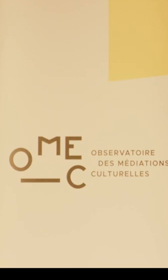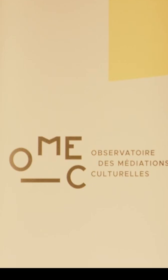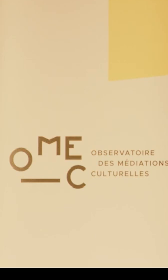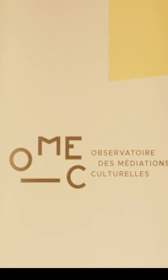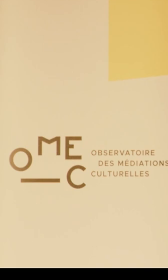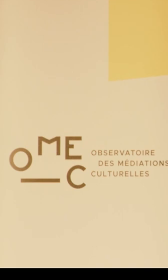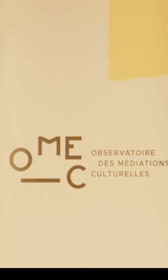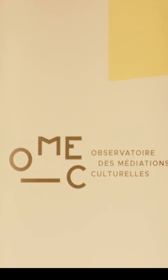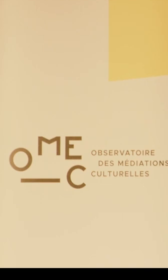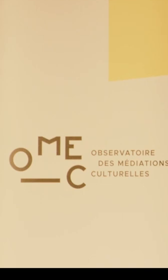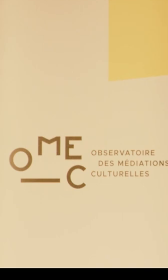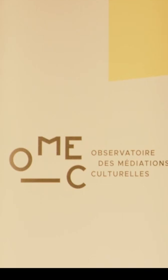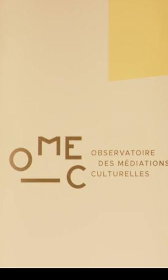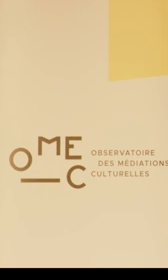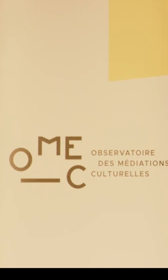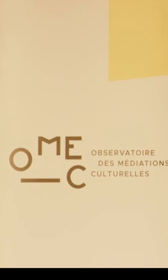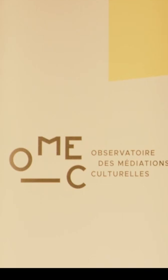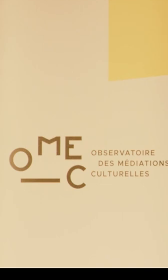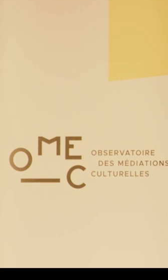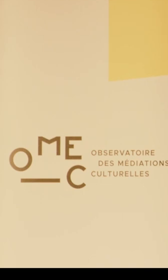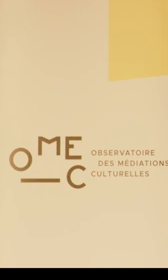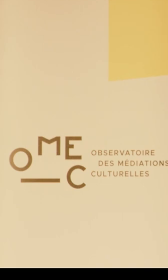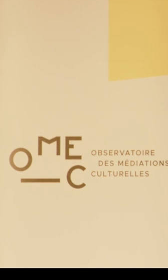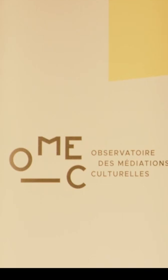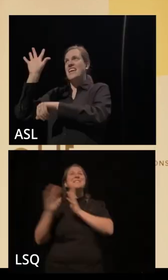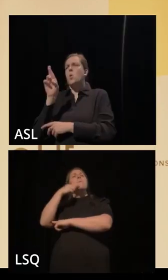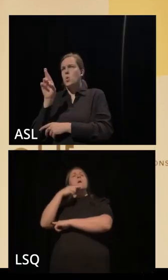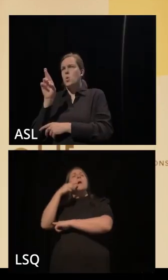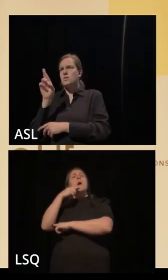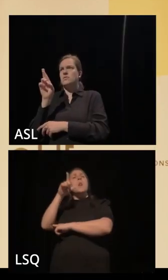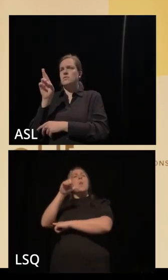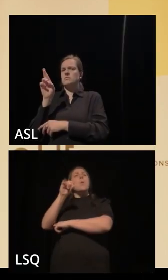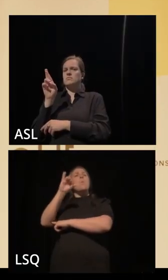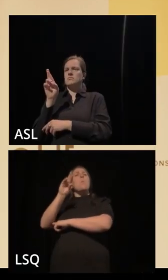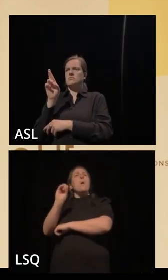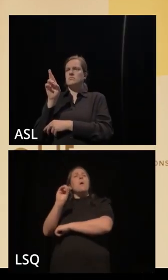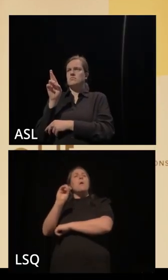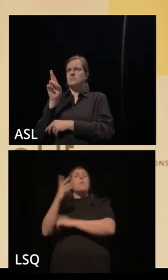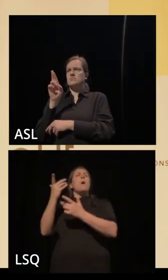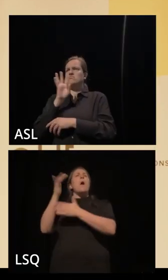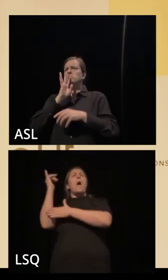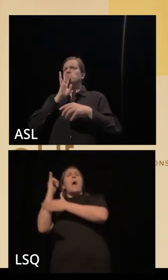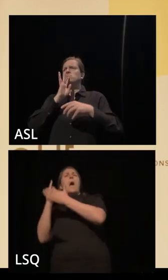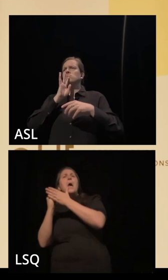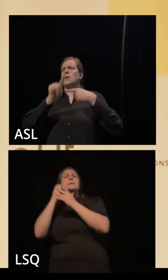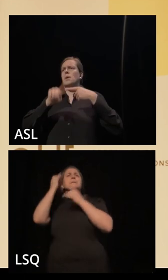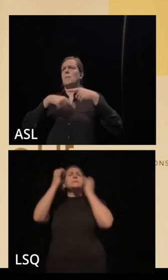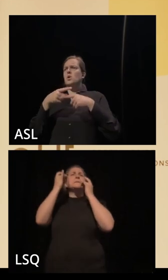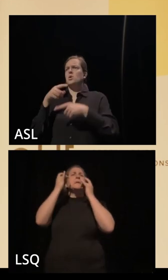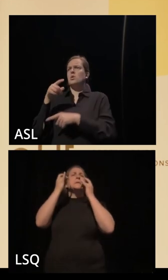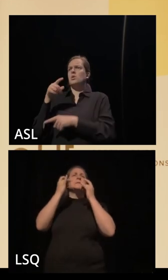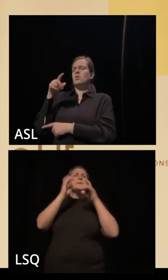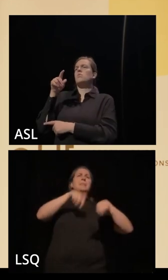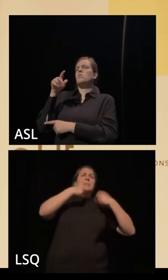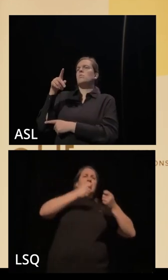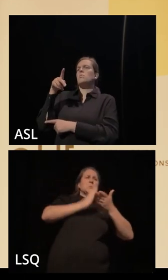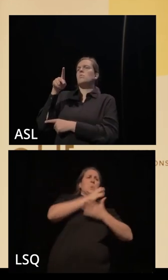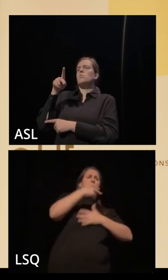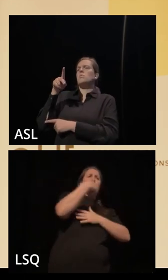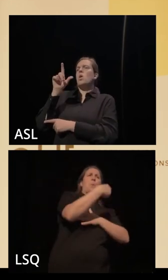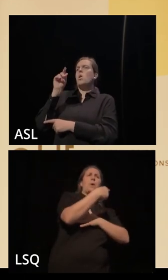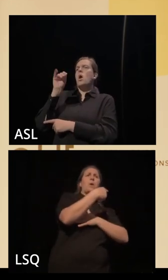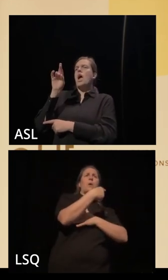« Le Parlement de la Loire », une démarche territoriale entre art, science et droit de la nature pour envisager